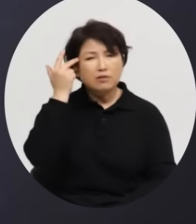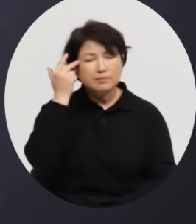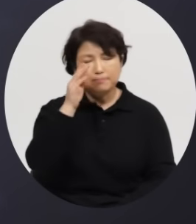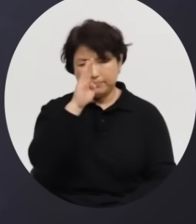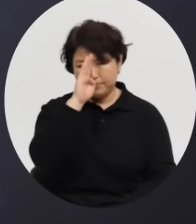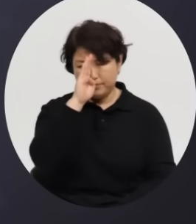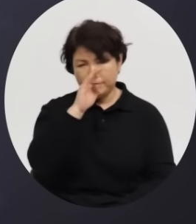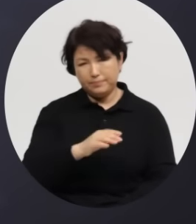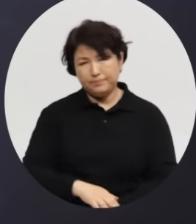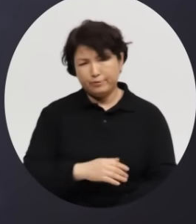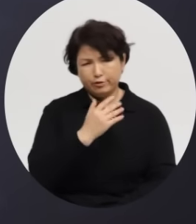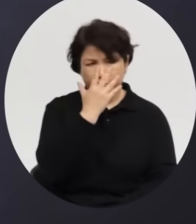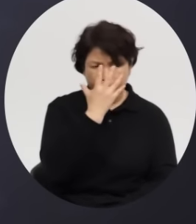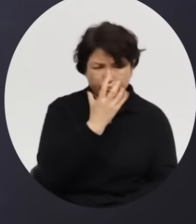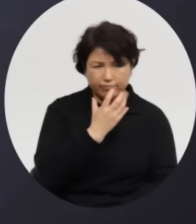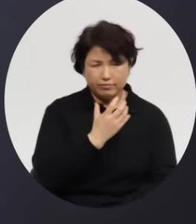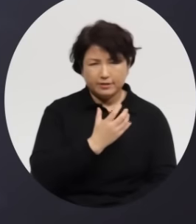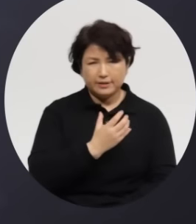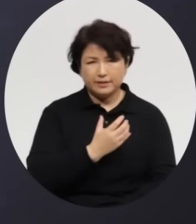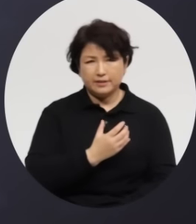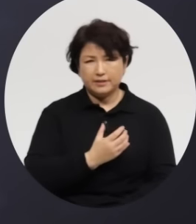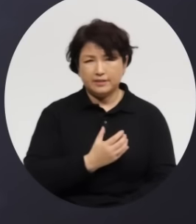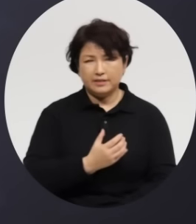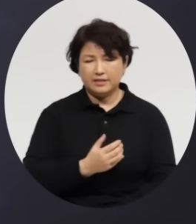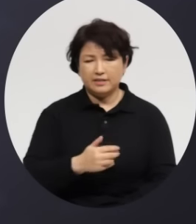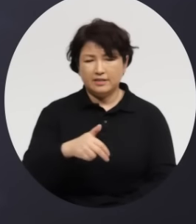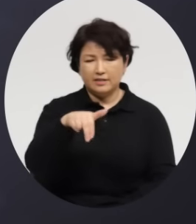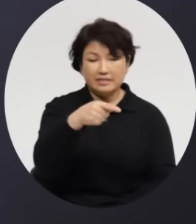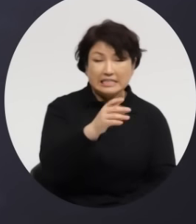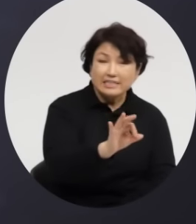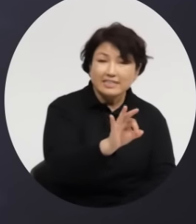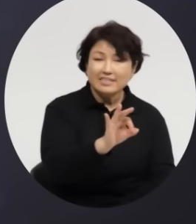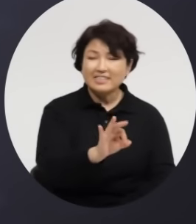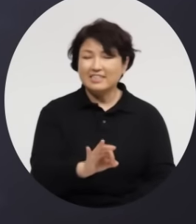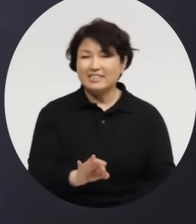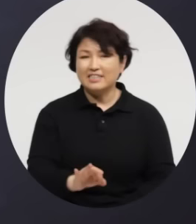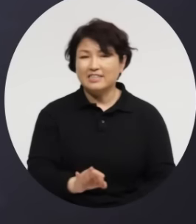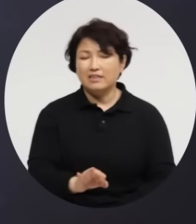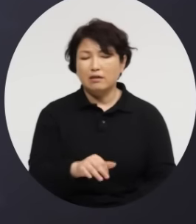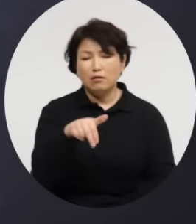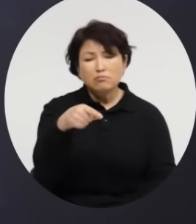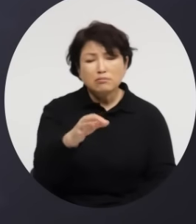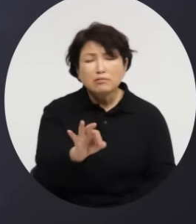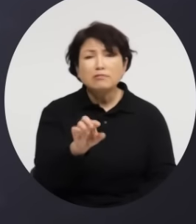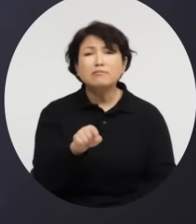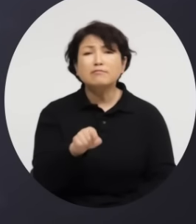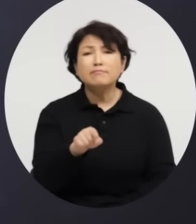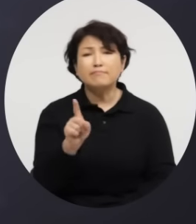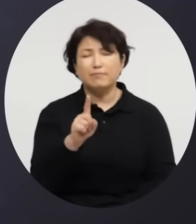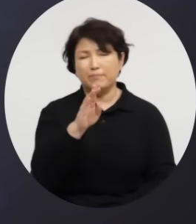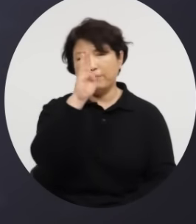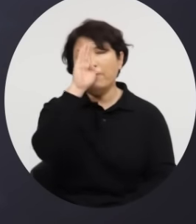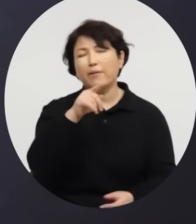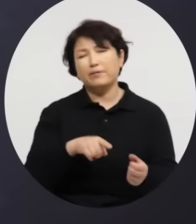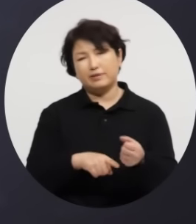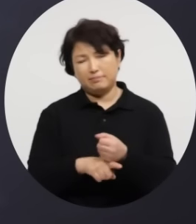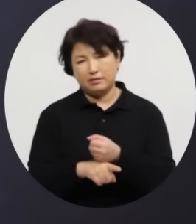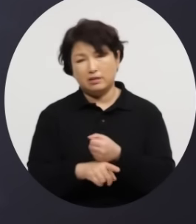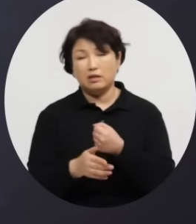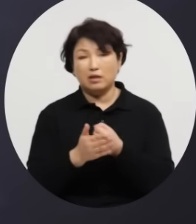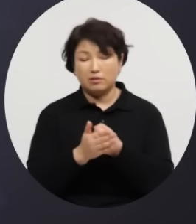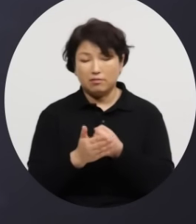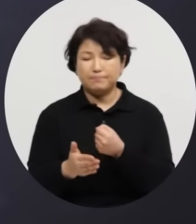우울증이다, 결벽증이다, 완벽증이다 할땐 뒤에 증자가 붙잖아, 그죠? 그럼 그건 병이라는 얘기란